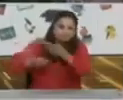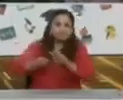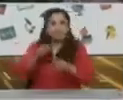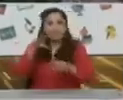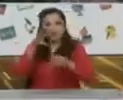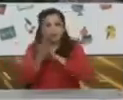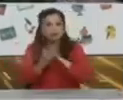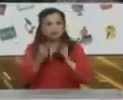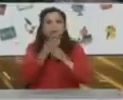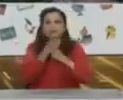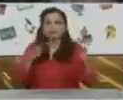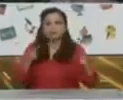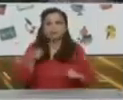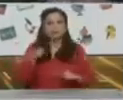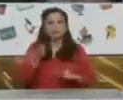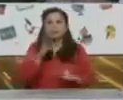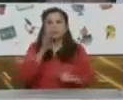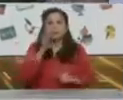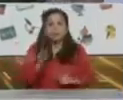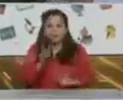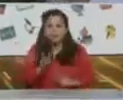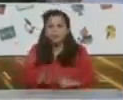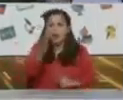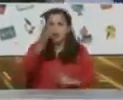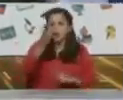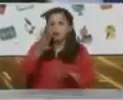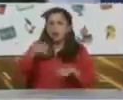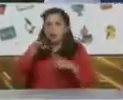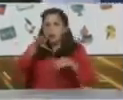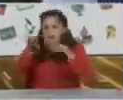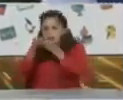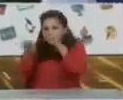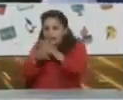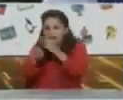उसमें मूलभूत मूल्यों को कैसे जोड़ दें,